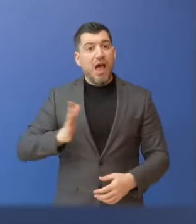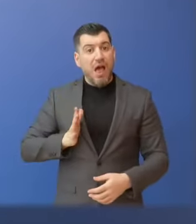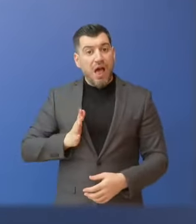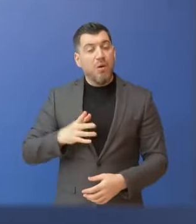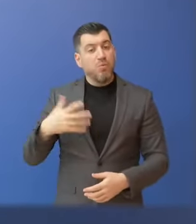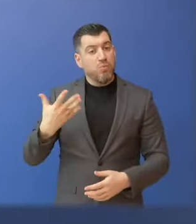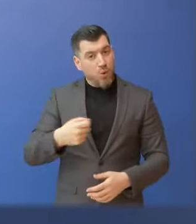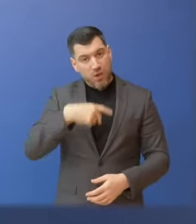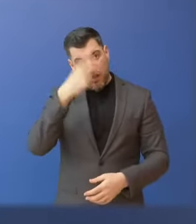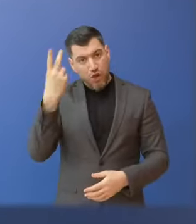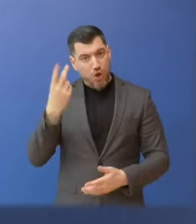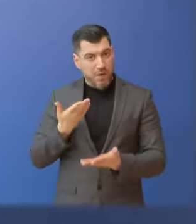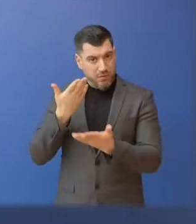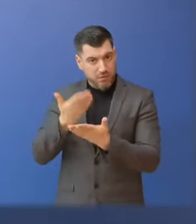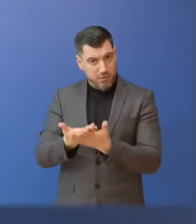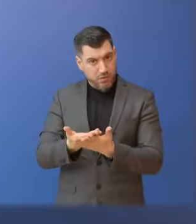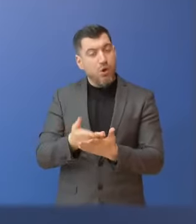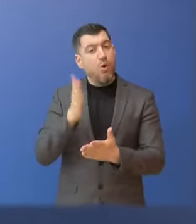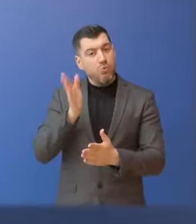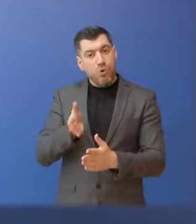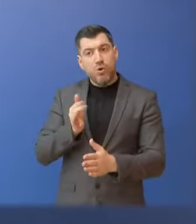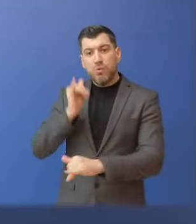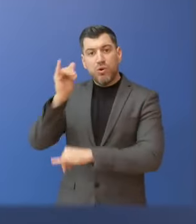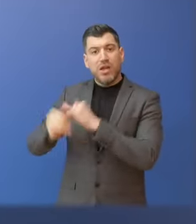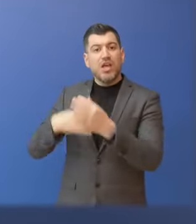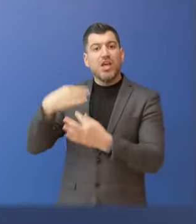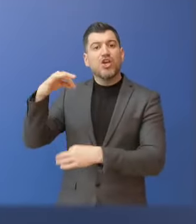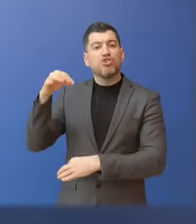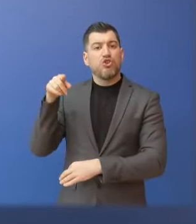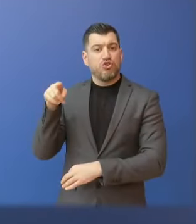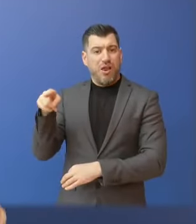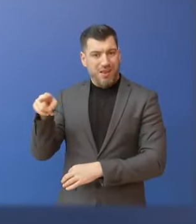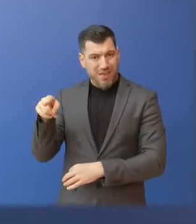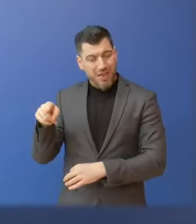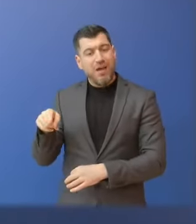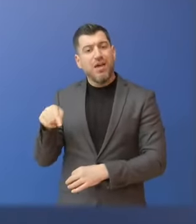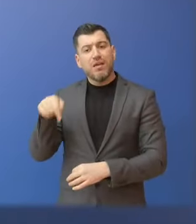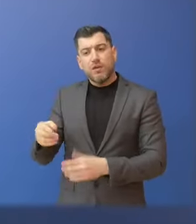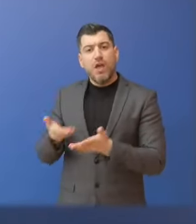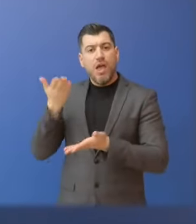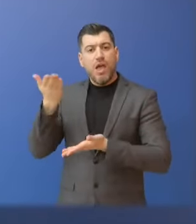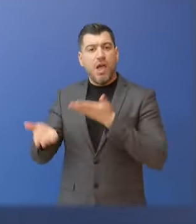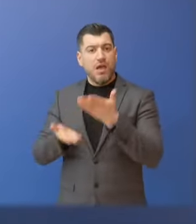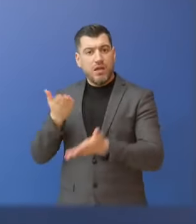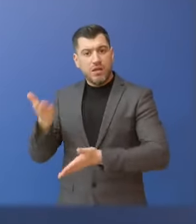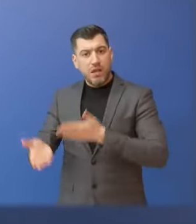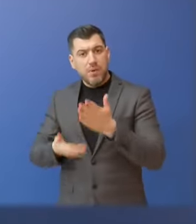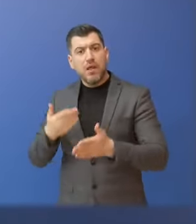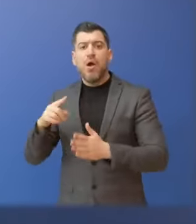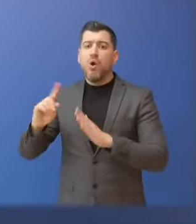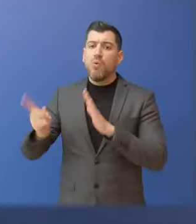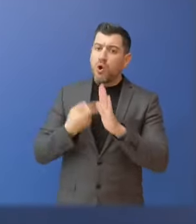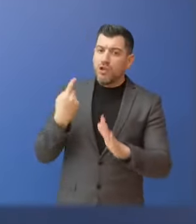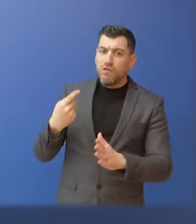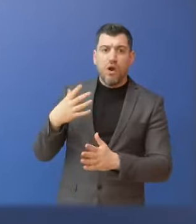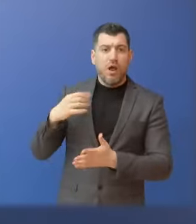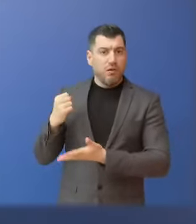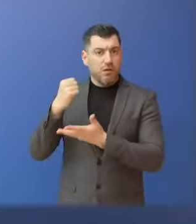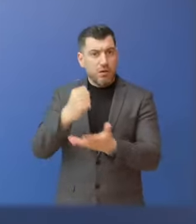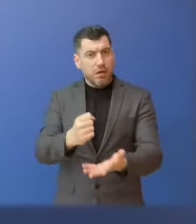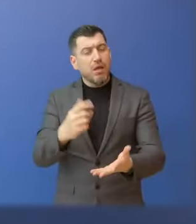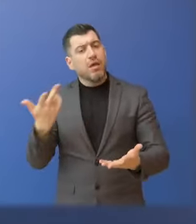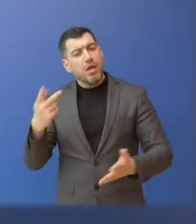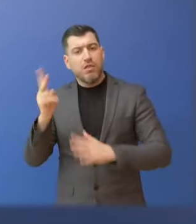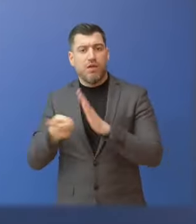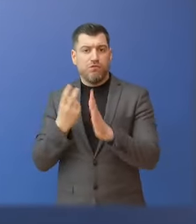tgv tgr από την αρχή της επόμενης εβδομάδας να υποβάλλουν αίτημα είτε για πρώτη φορά ήτα να αναθεωρήσουν το ήδη υπάρχον σε